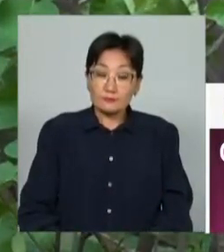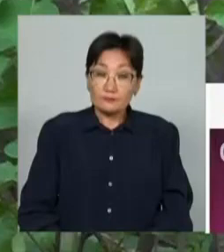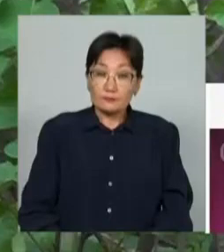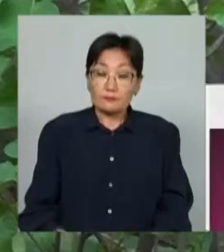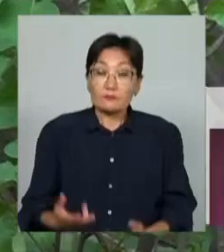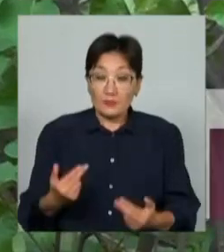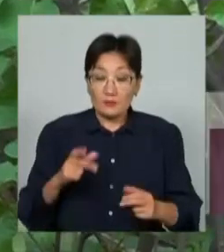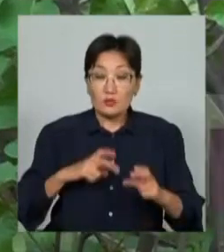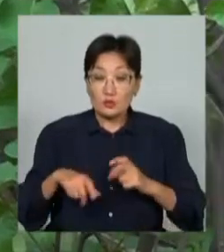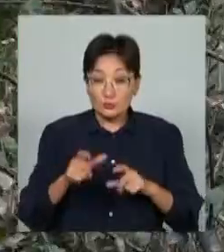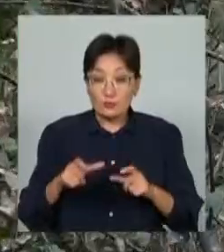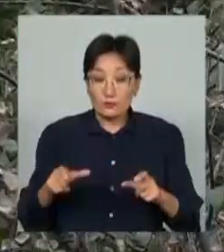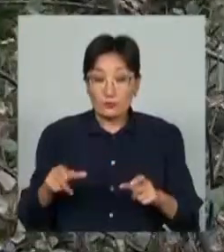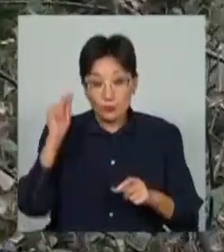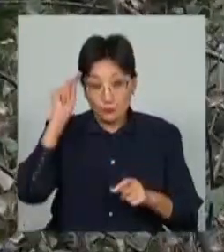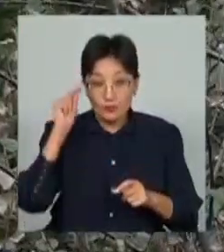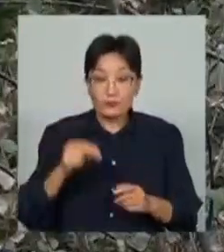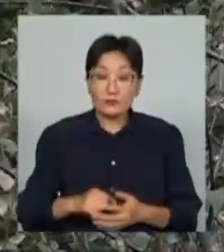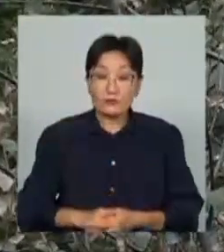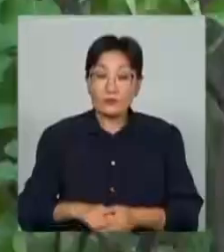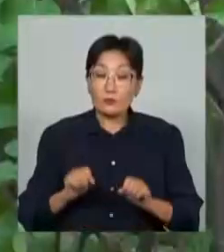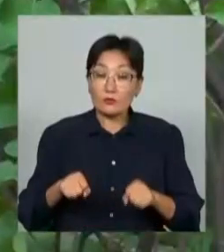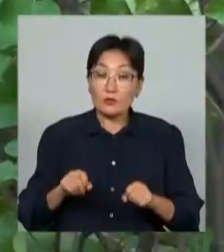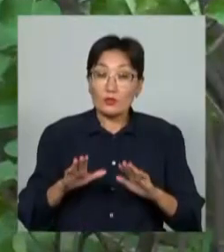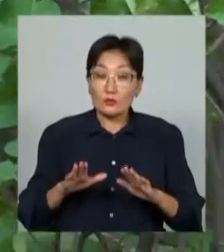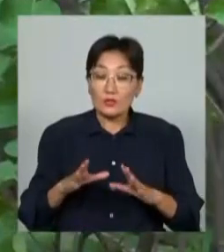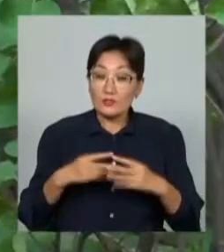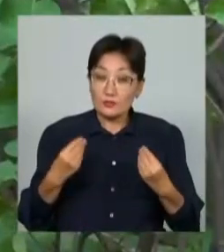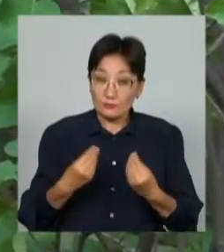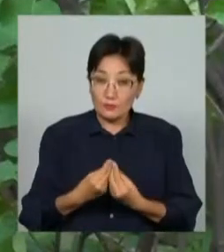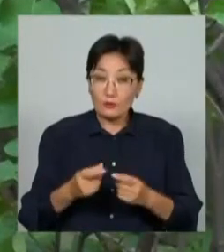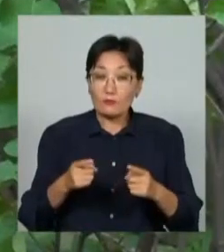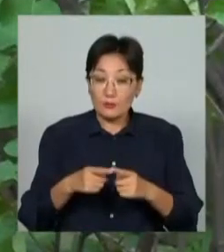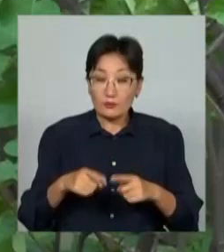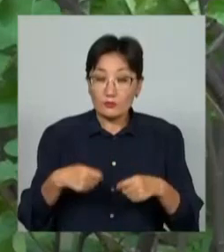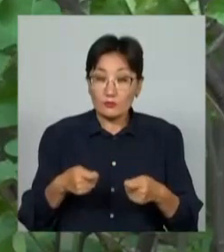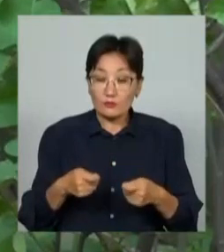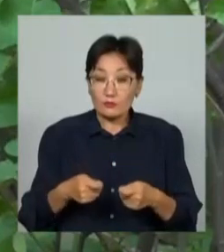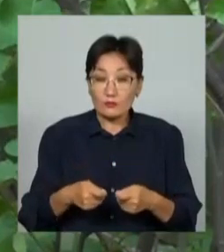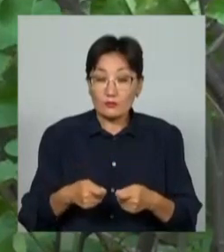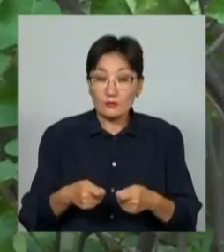Студент? Да, студенты. Учимся. Можно? Семейным. Только семейным?